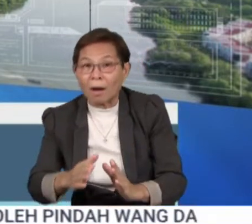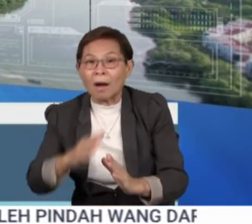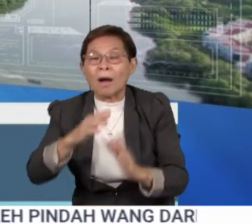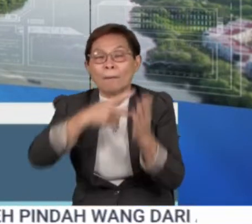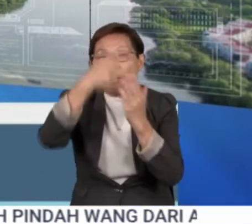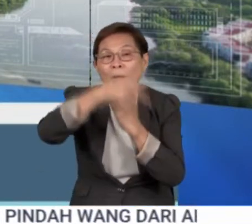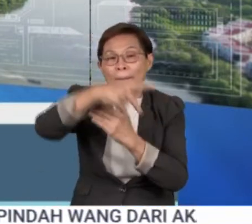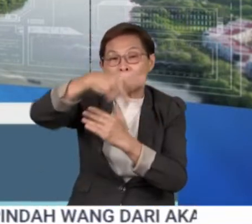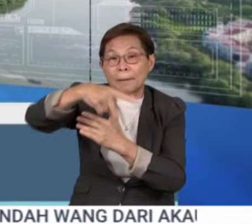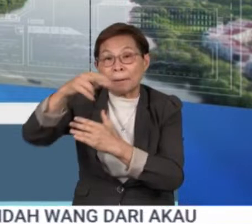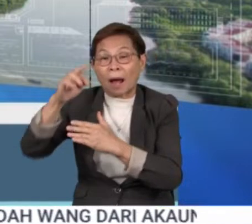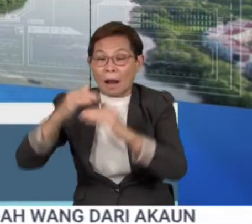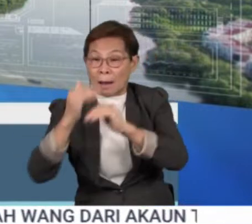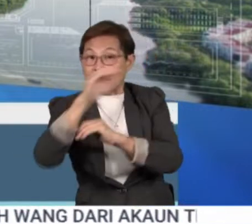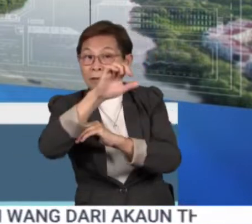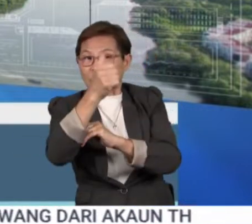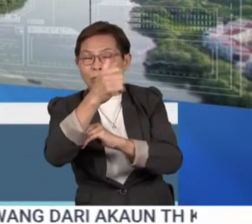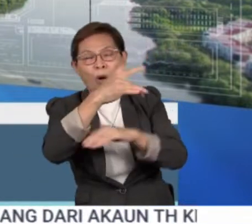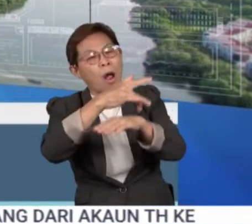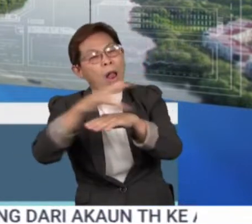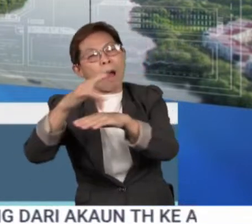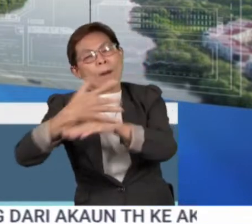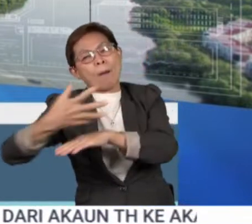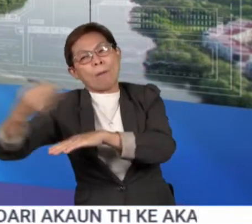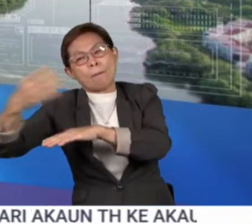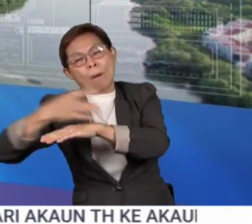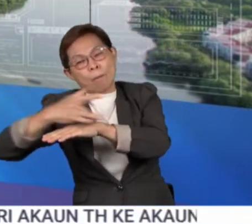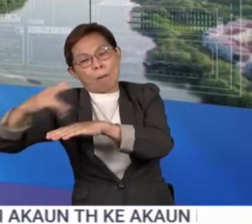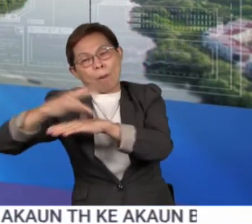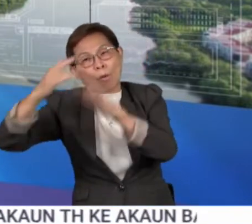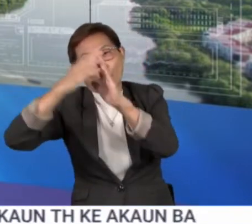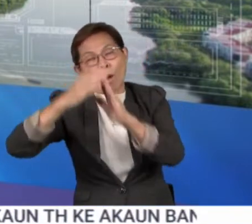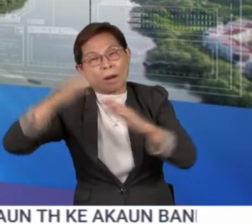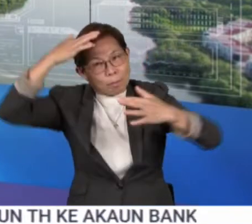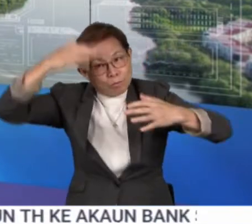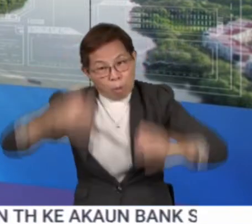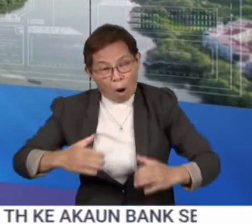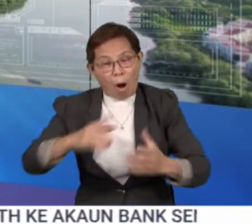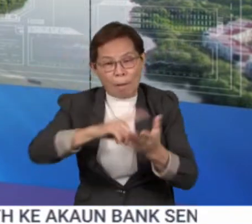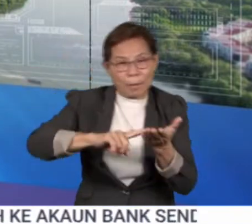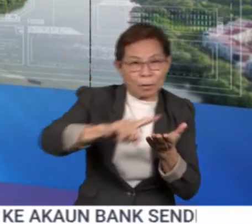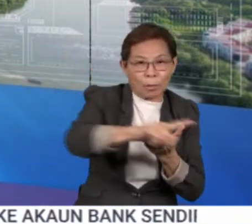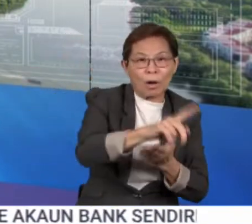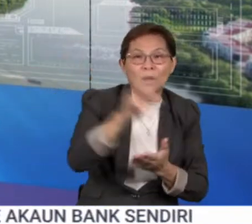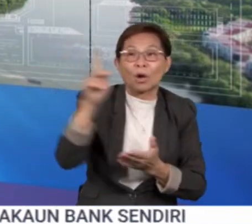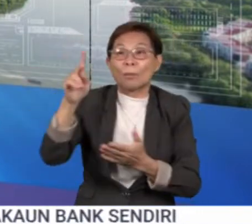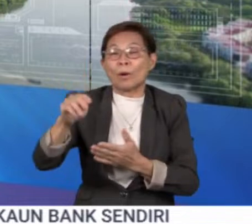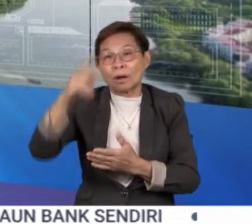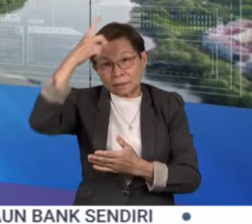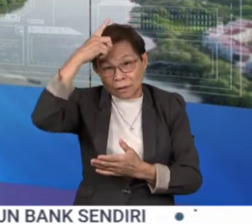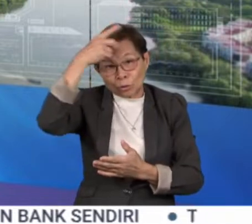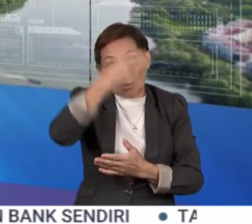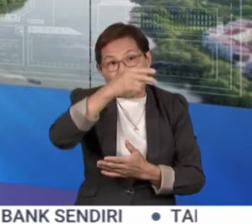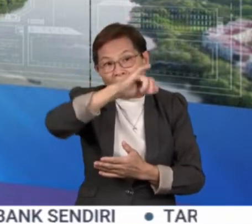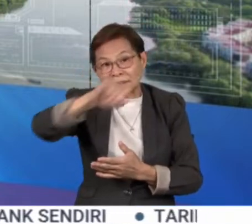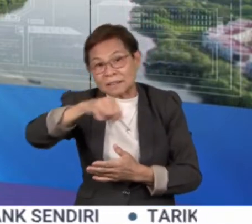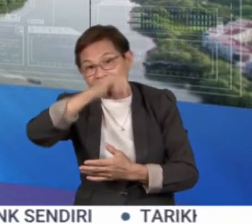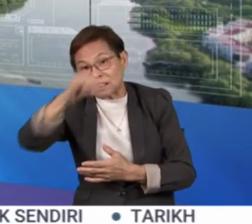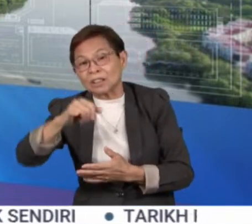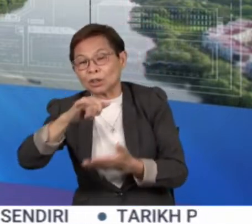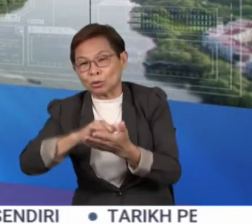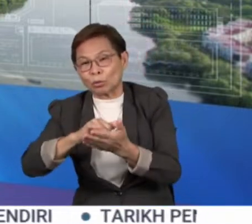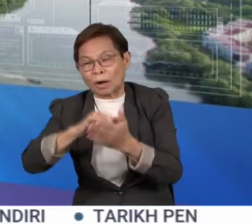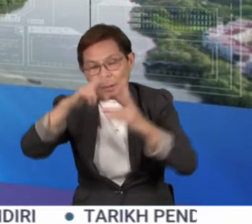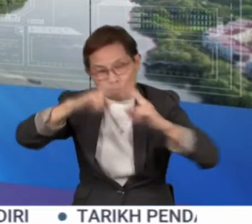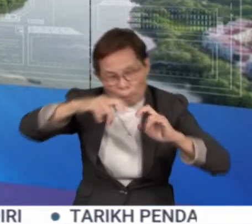PPR lebih 10 tahun mengosongkan rumah mereka akan dimuktamadkan minggu depan. Ketua Menteri Datuk Seri Panglima Haji Jinor berkata perkara itu